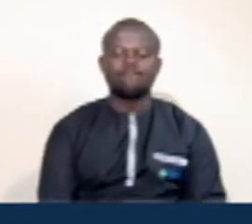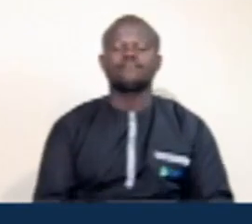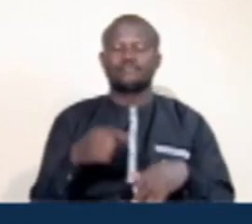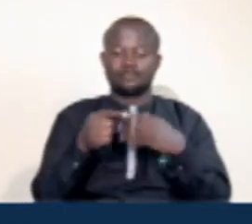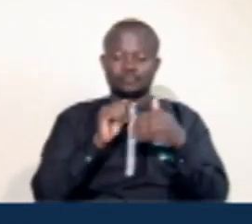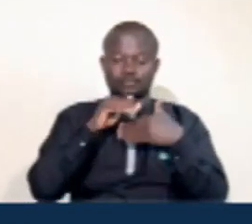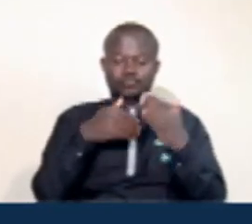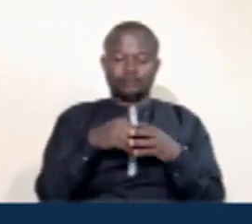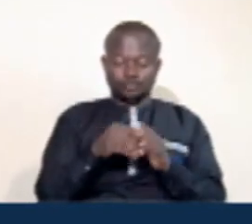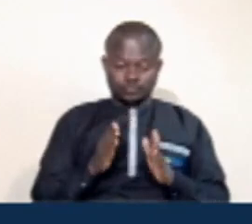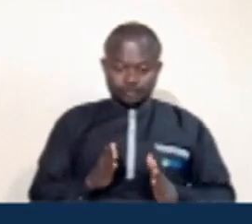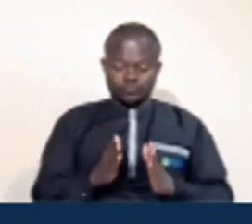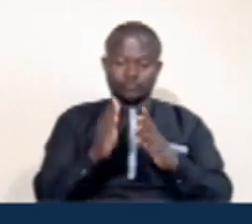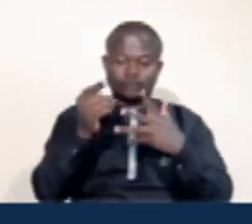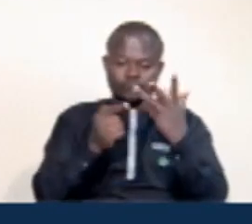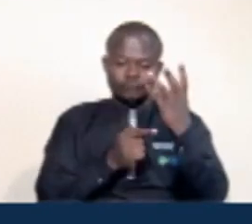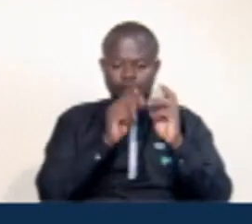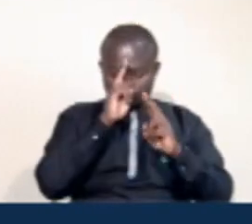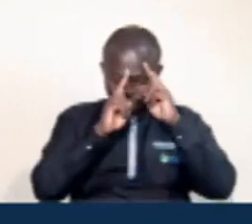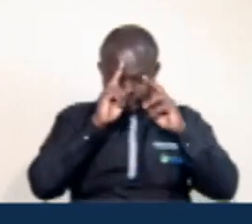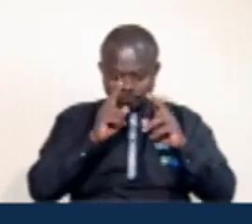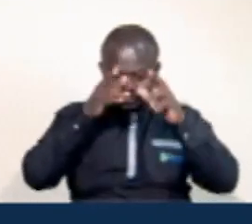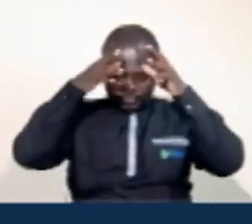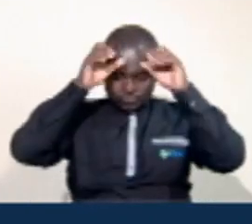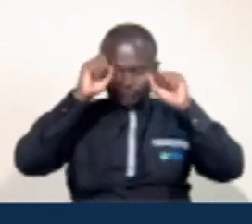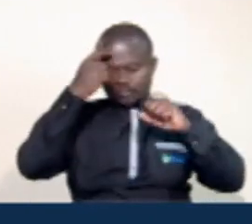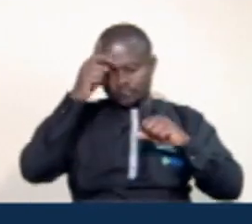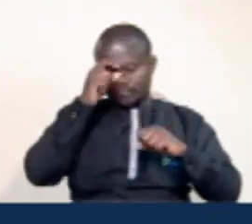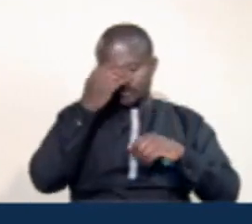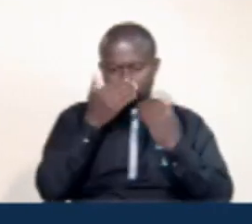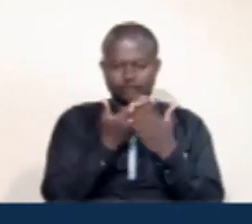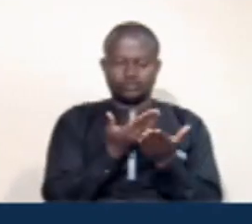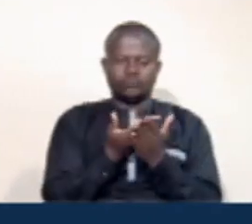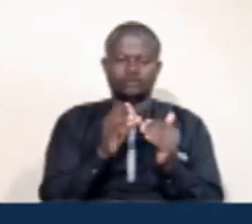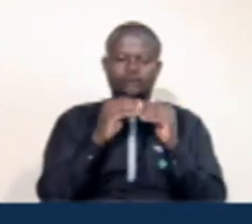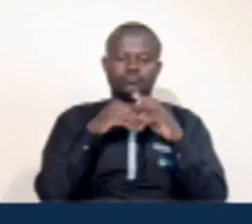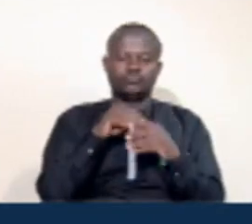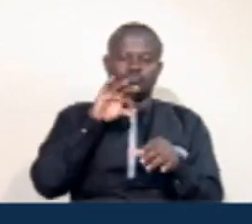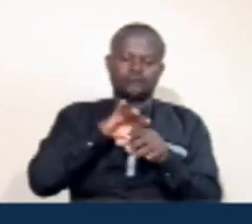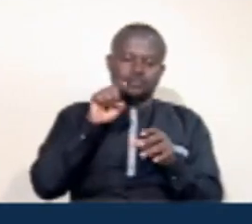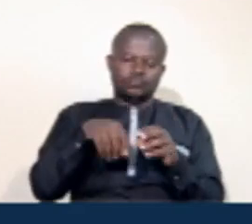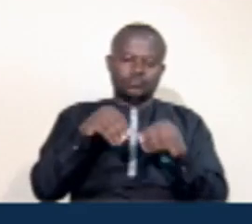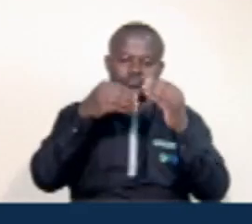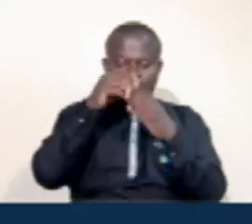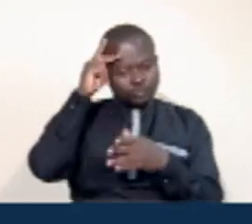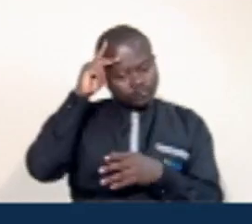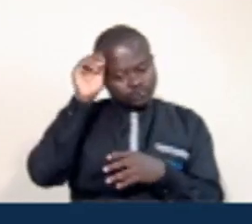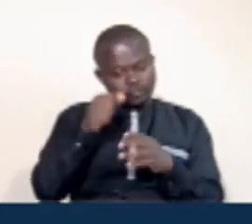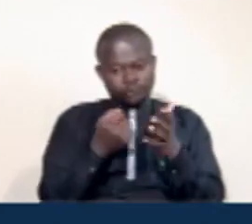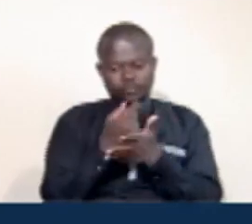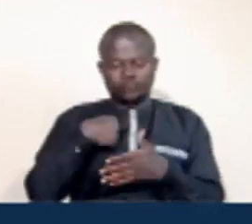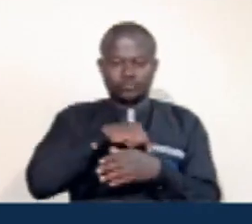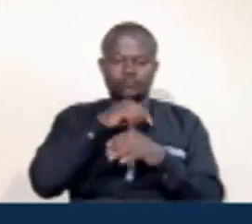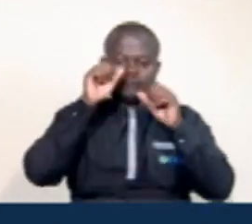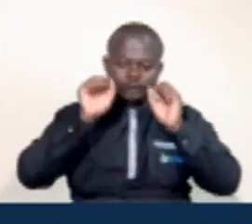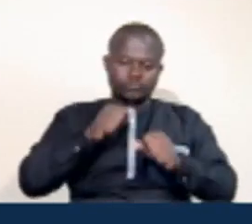murongo wibyo nyakwa mukuru w'igihugu yasabye ko abayobozi batowe bagomba guhabwa ubumenyi butuma